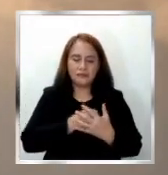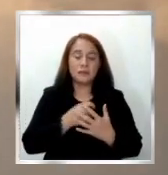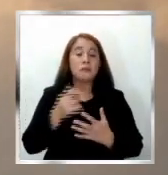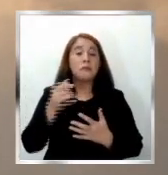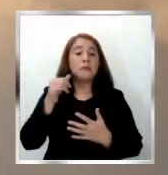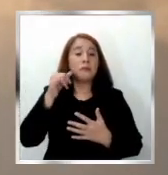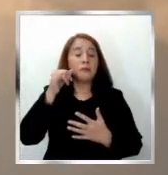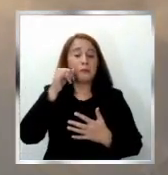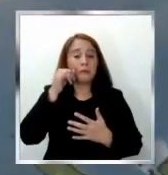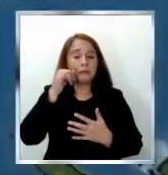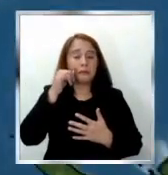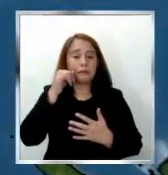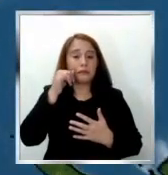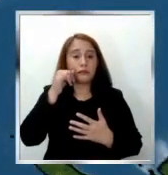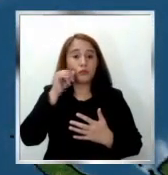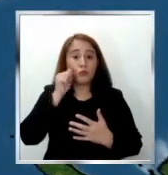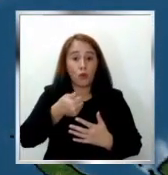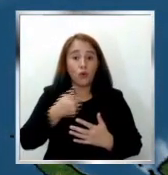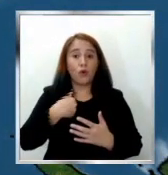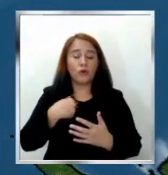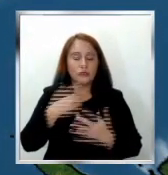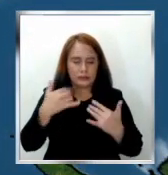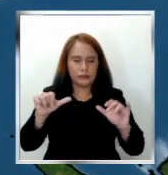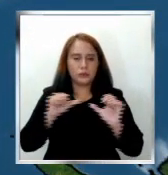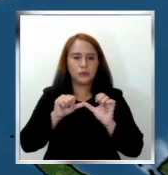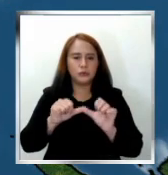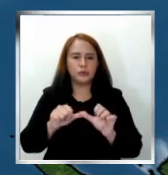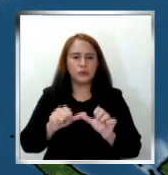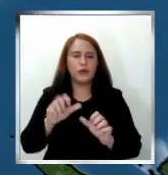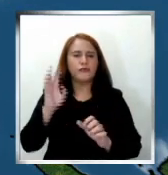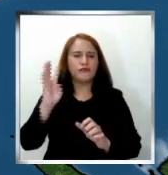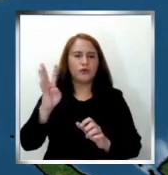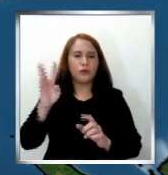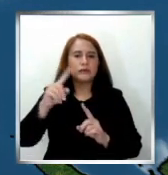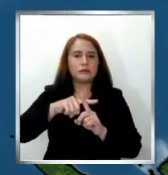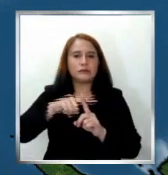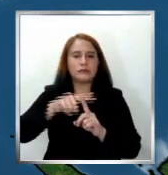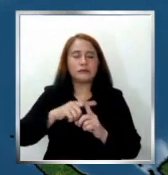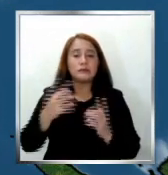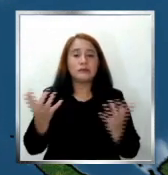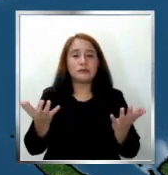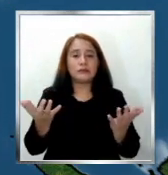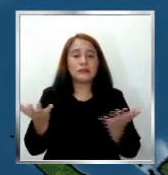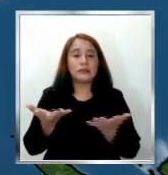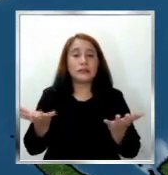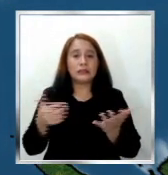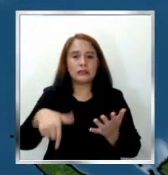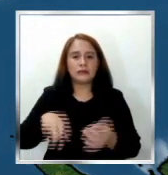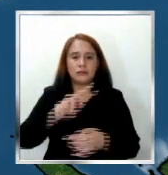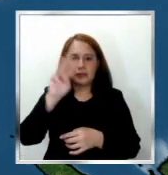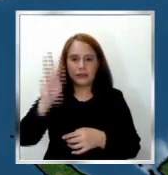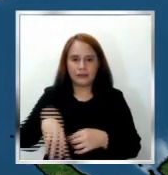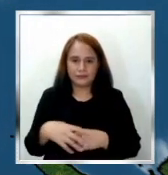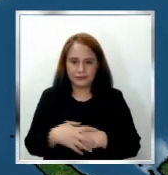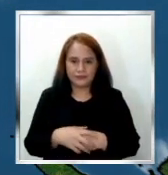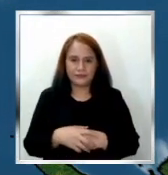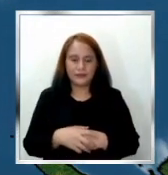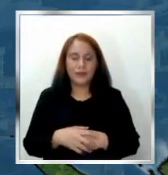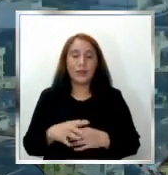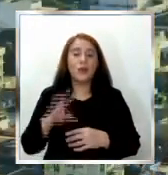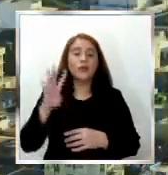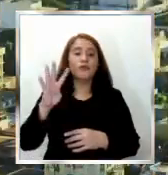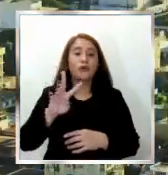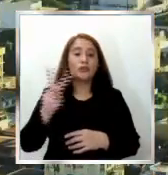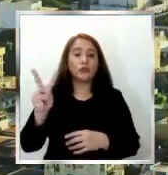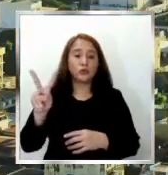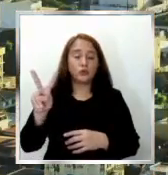sa easterlies, posibleng umabot ng 40 degrees Celsius ang init factor dito sa Metro Manila. Nasa 42 degrees Celsius naman